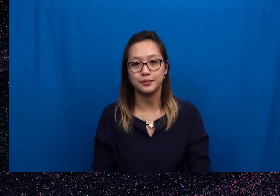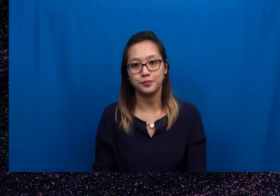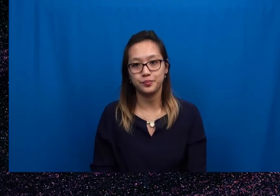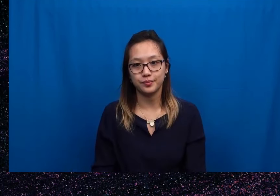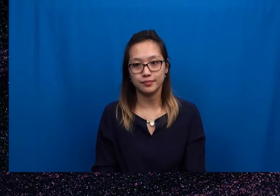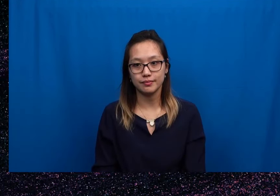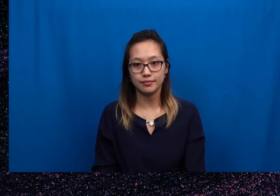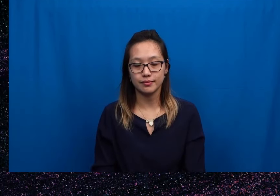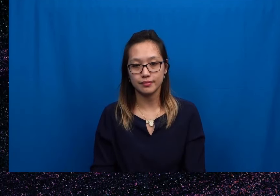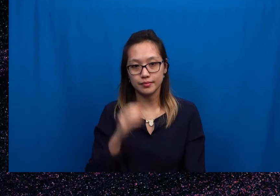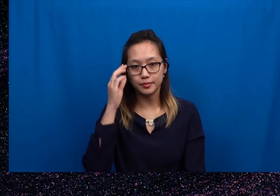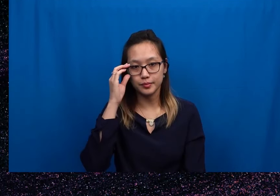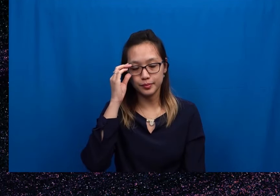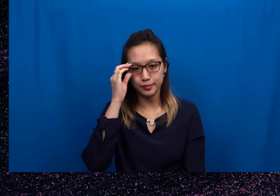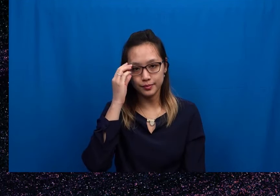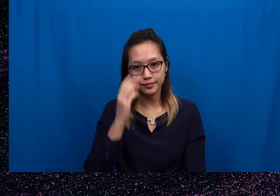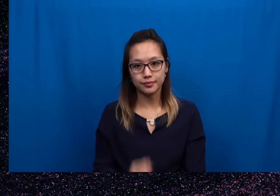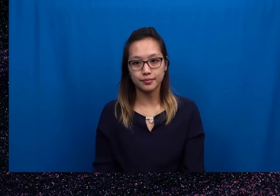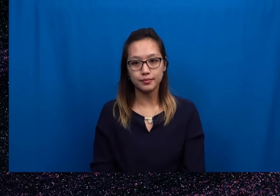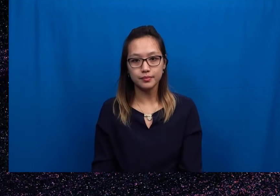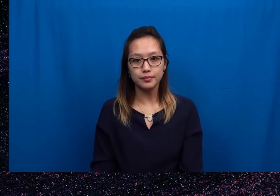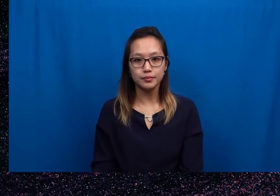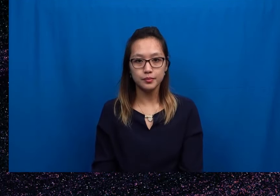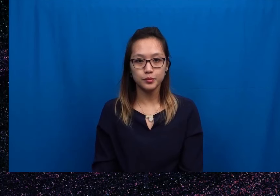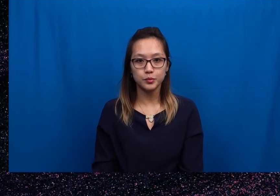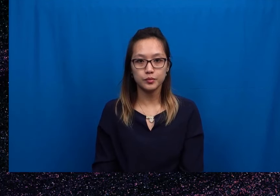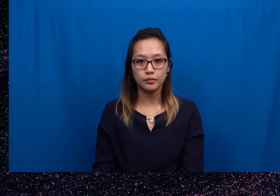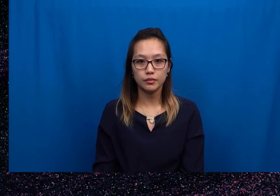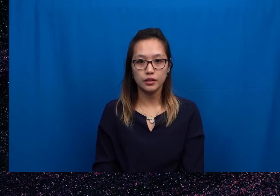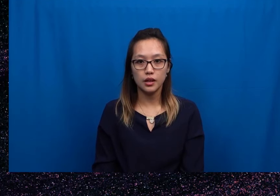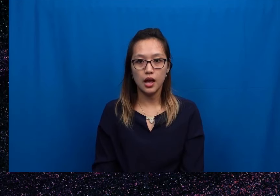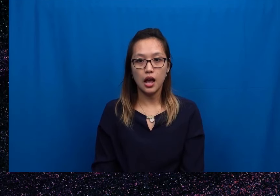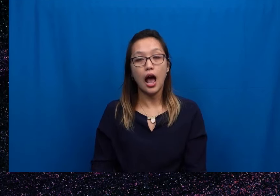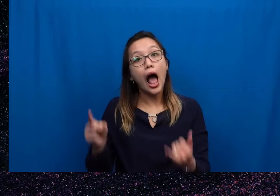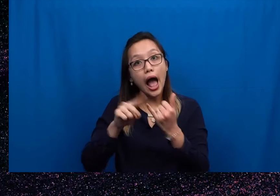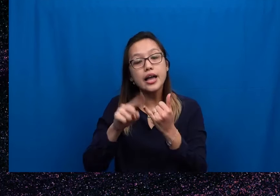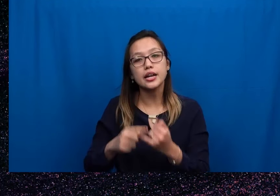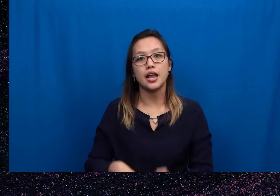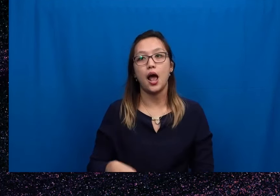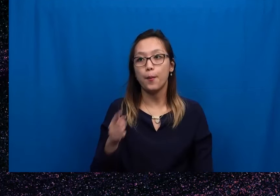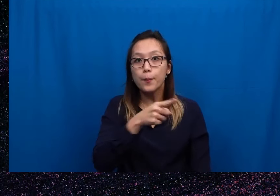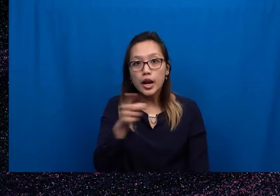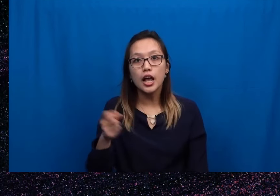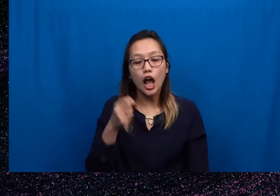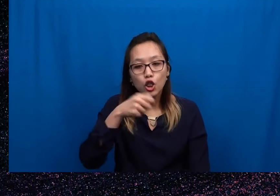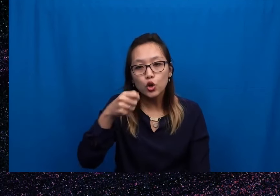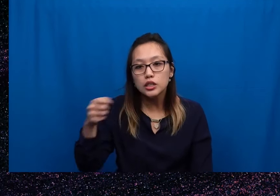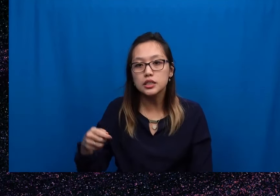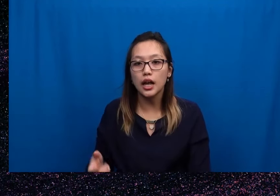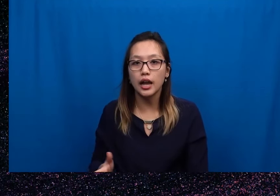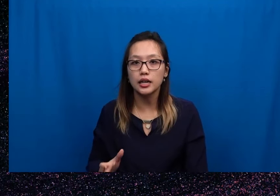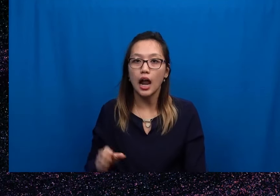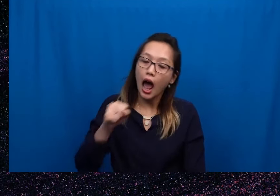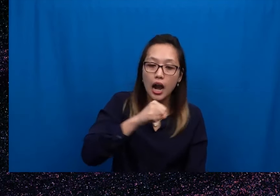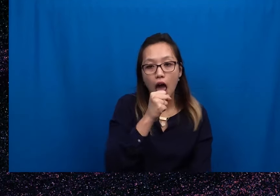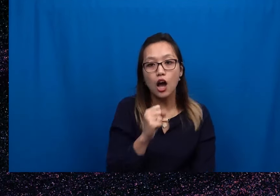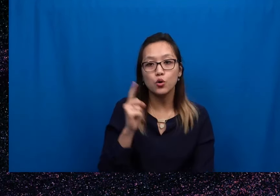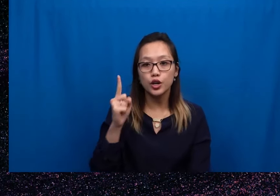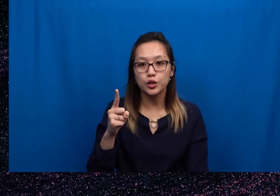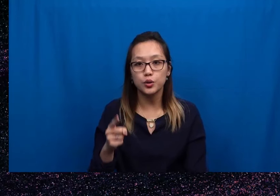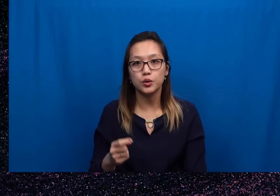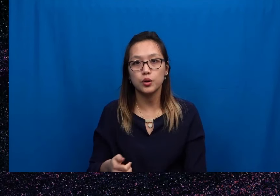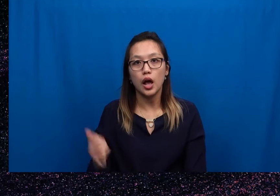kemudian mengilhami mereka untuk menuliskan sebuah lagu yang mengungkapkan harapan dari